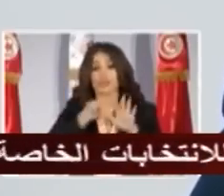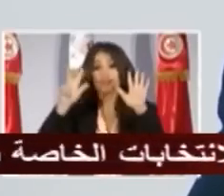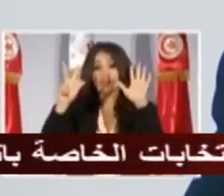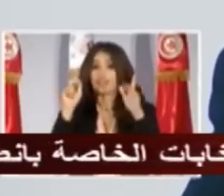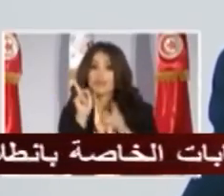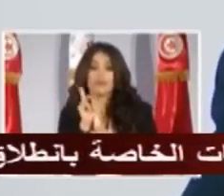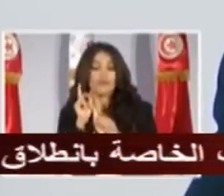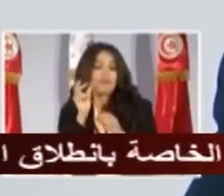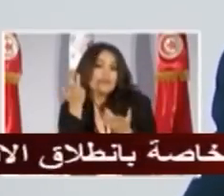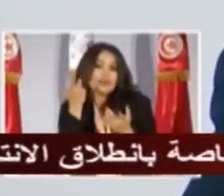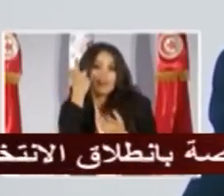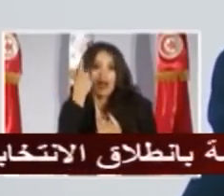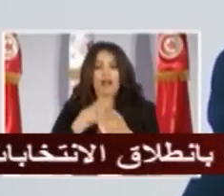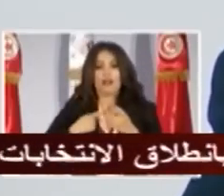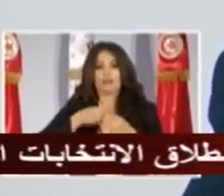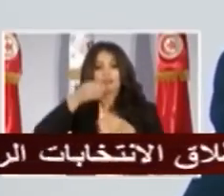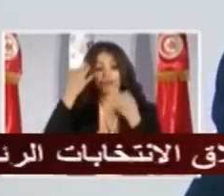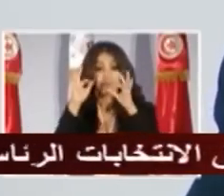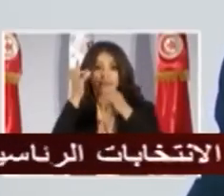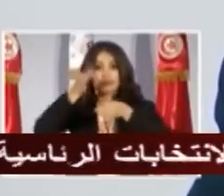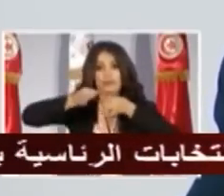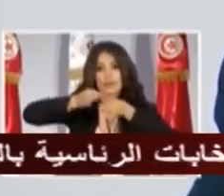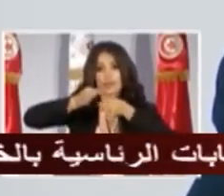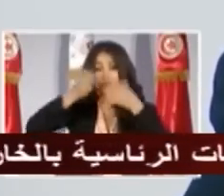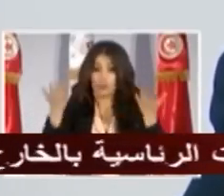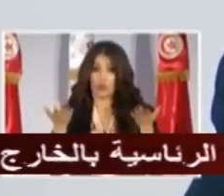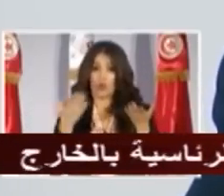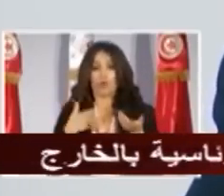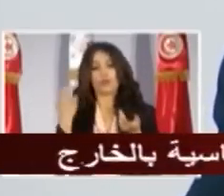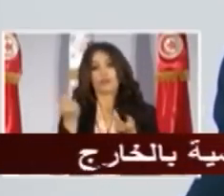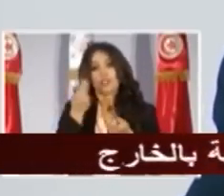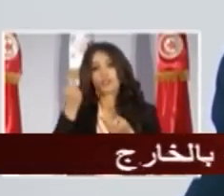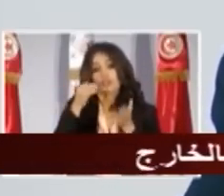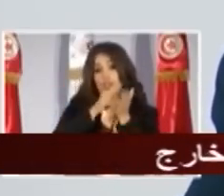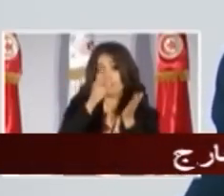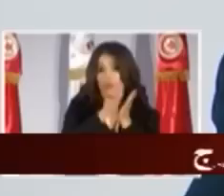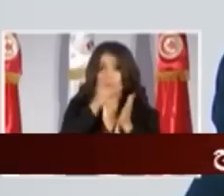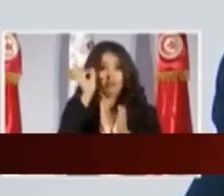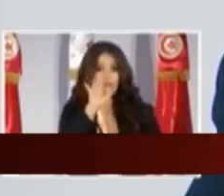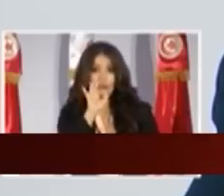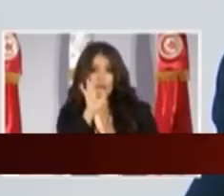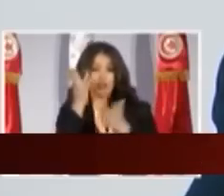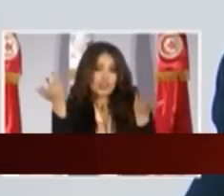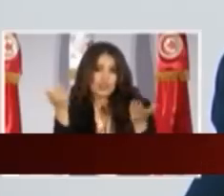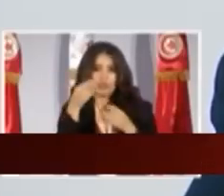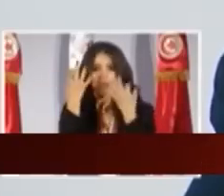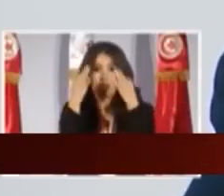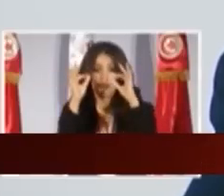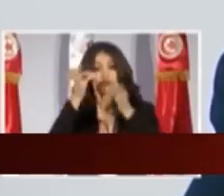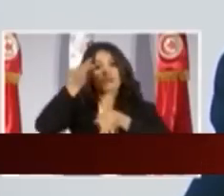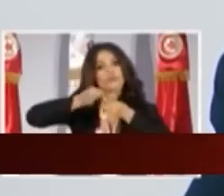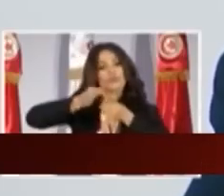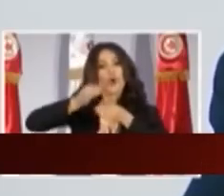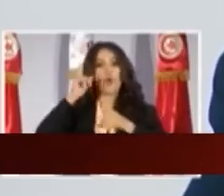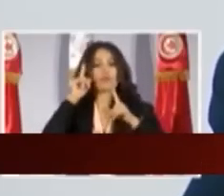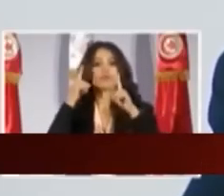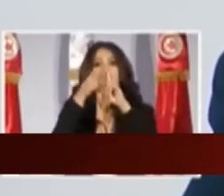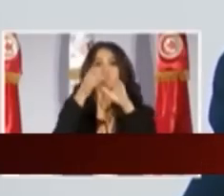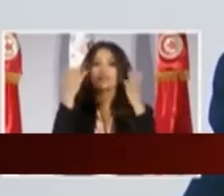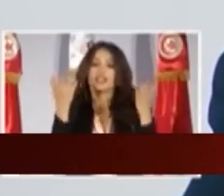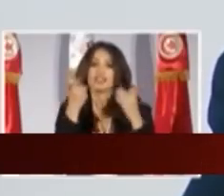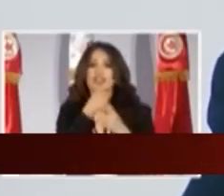وبتبيعه ما مشي موجودين ماتوا في سجل الناخبين 10 سبتمبر لانهم ابلغت